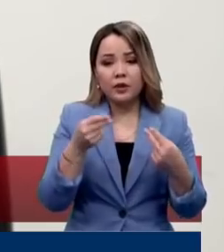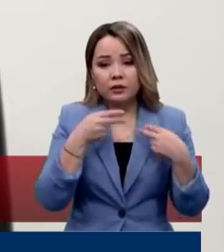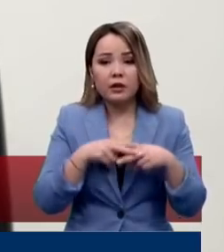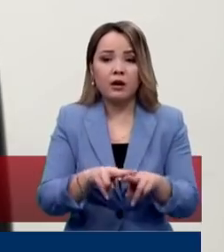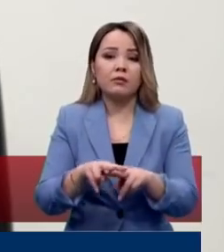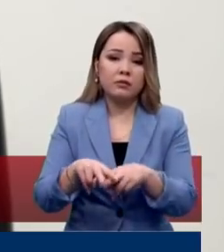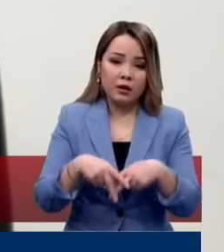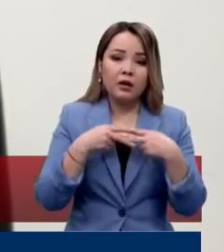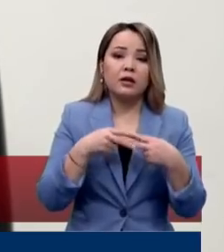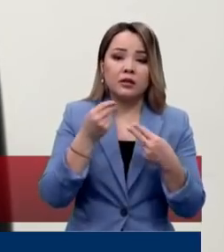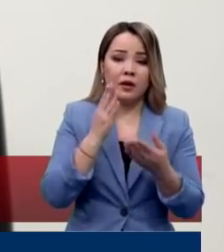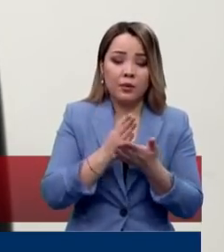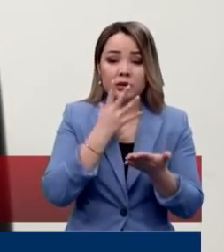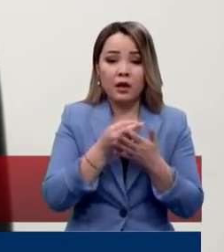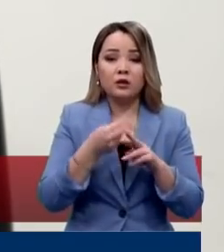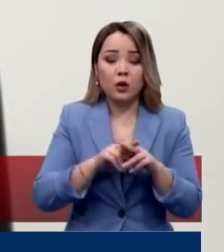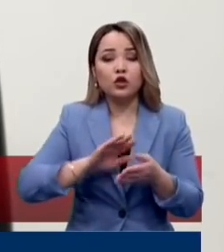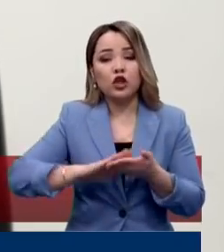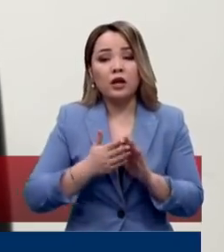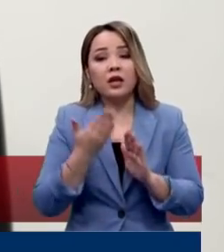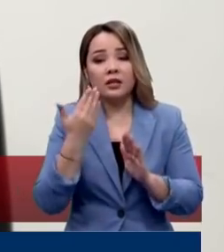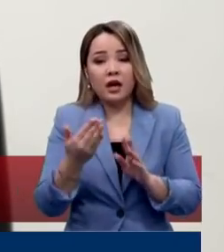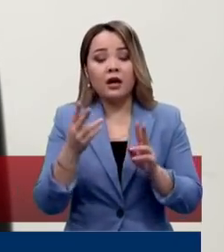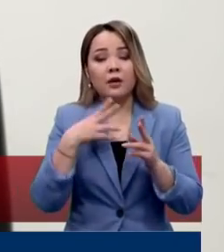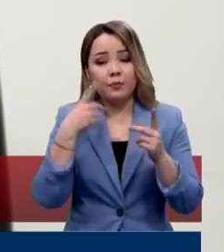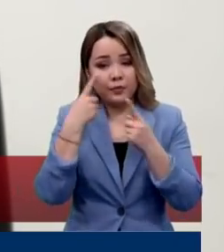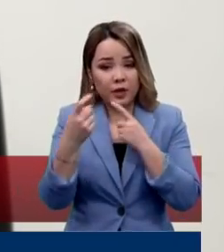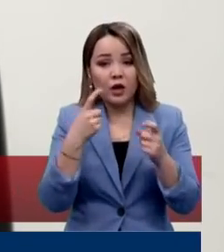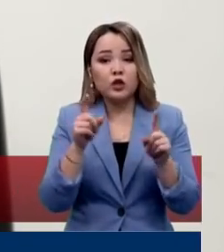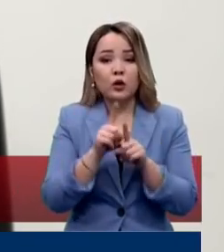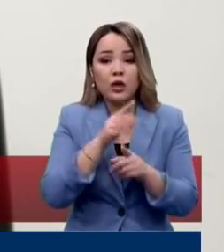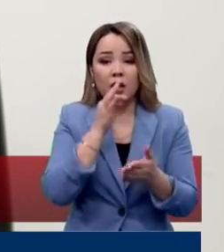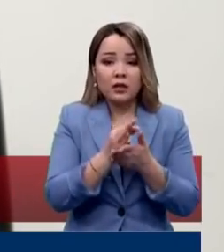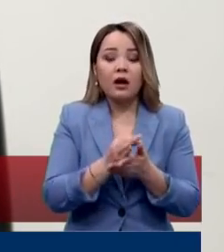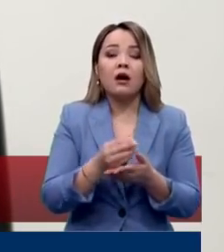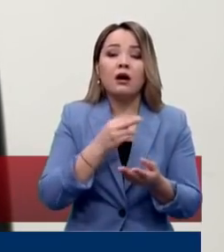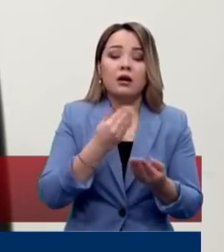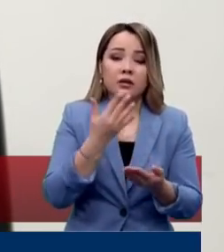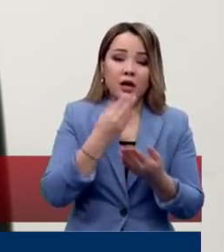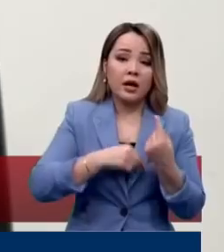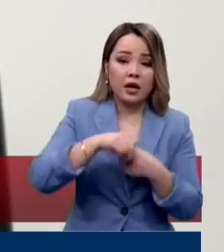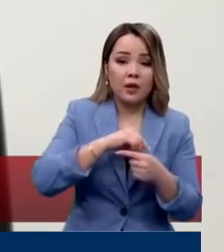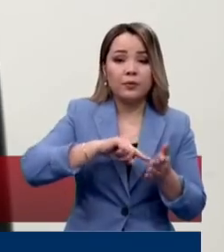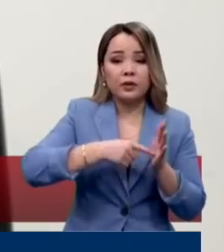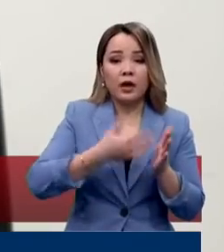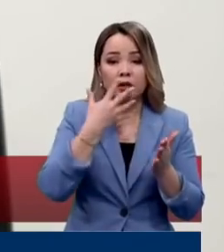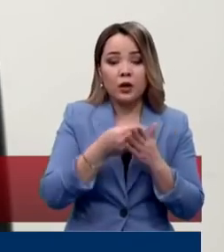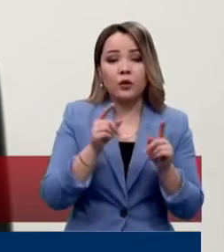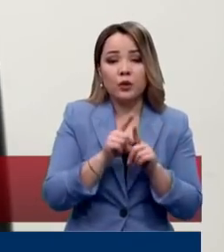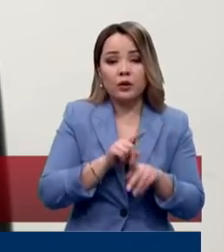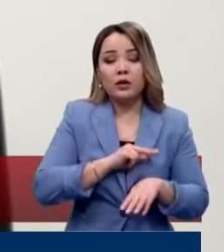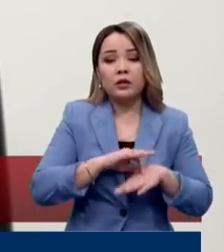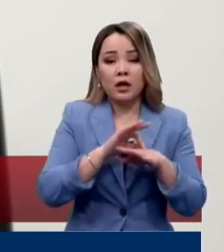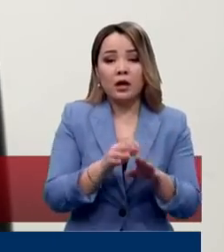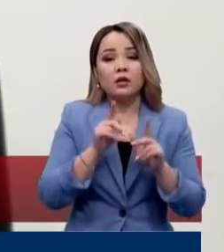жатса ақша, онда сол жағдайда оған хабарлама келген жағдайда да ол, егер де ол кәсіпкерлік мақсатта түспеген ақша